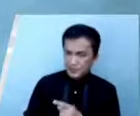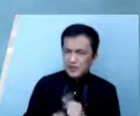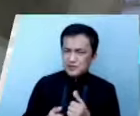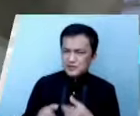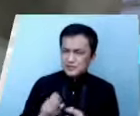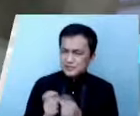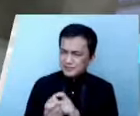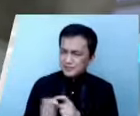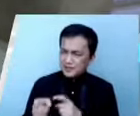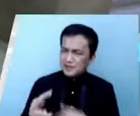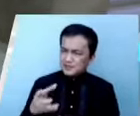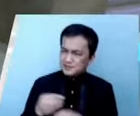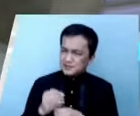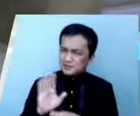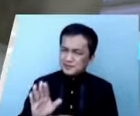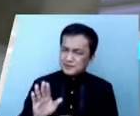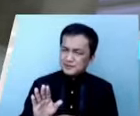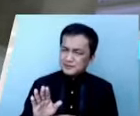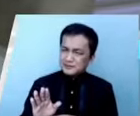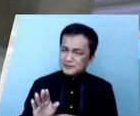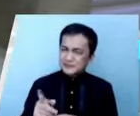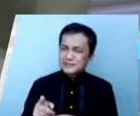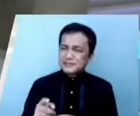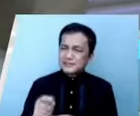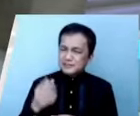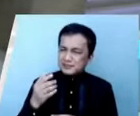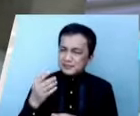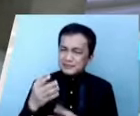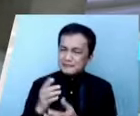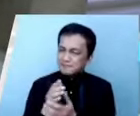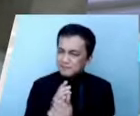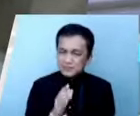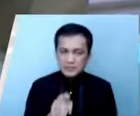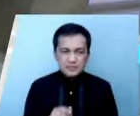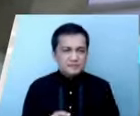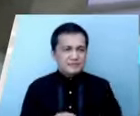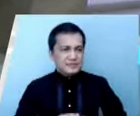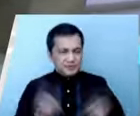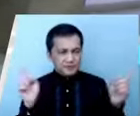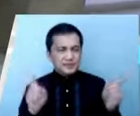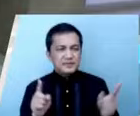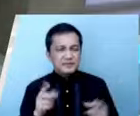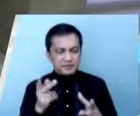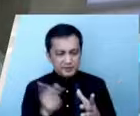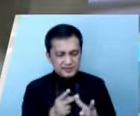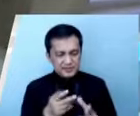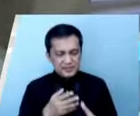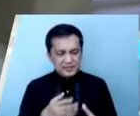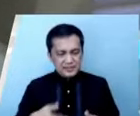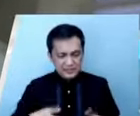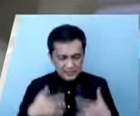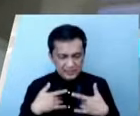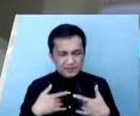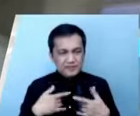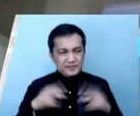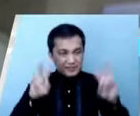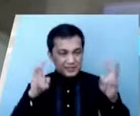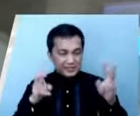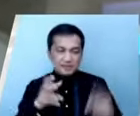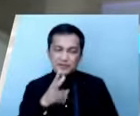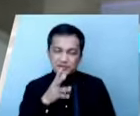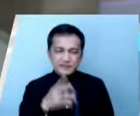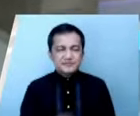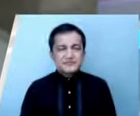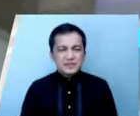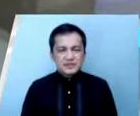beauty and your bloom. Sobrang nag-iba na rin yung priorities ko in life as a mother. Sobra-sobra yung pagbabago